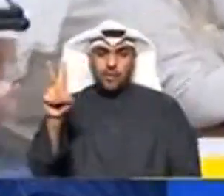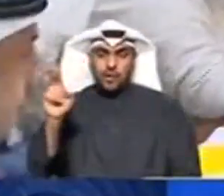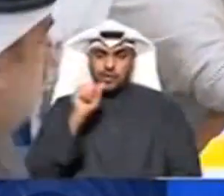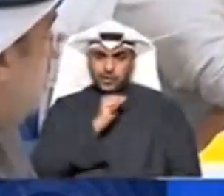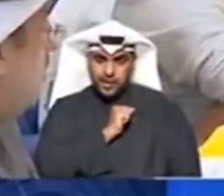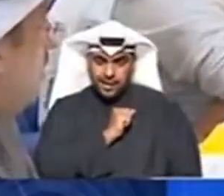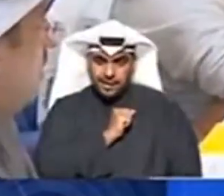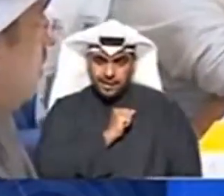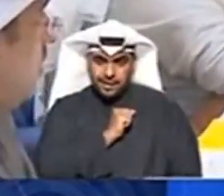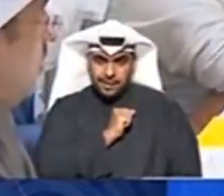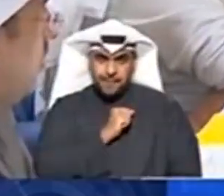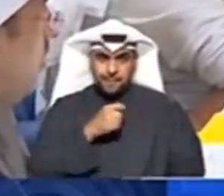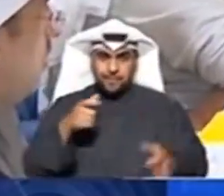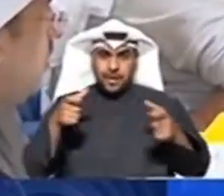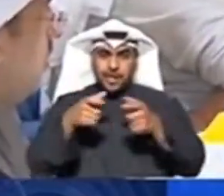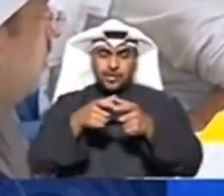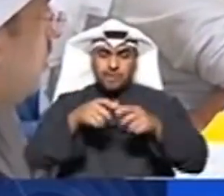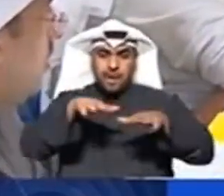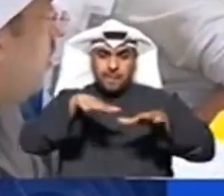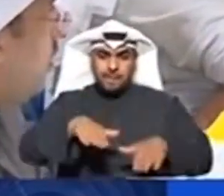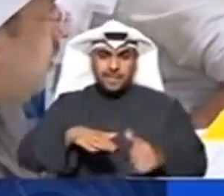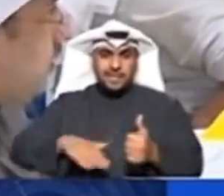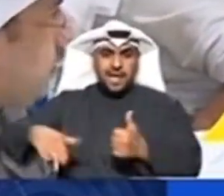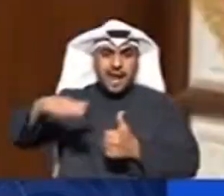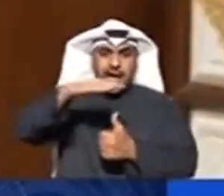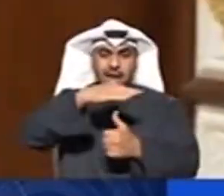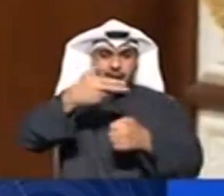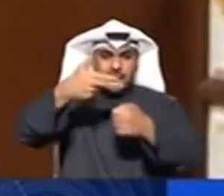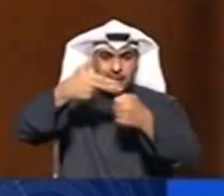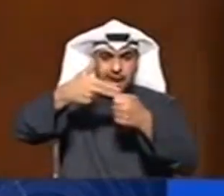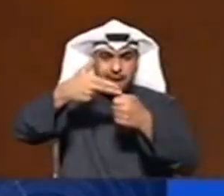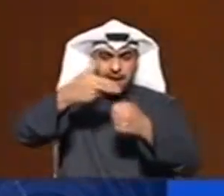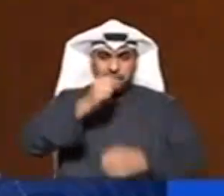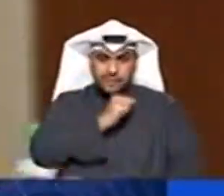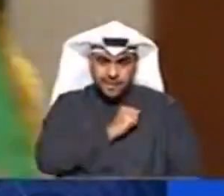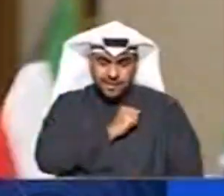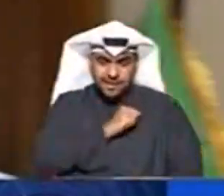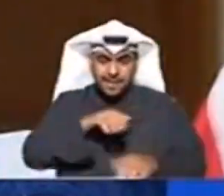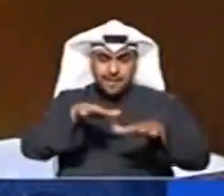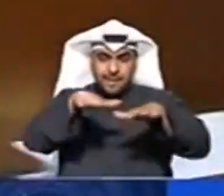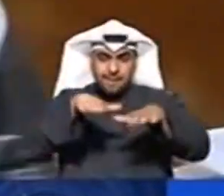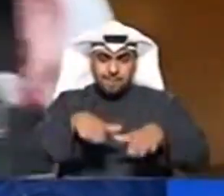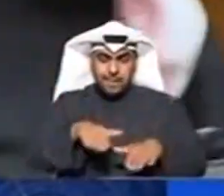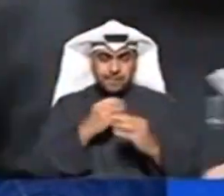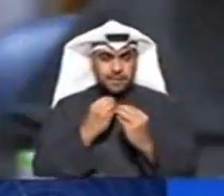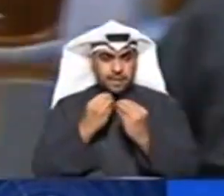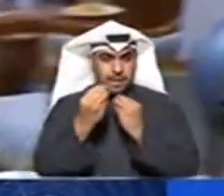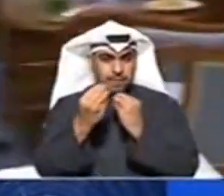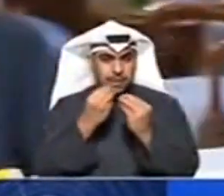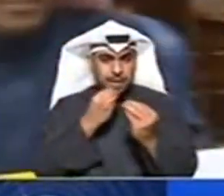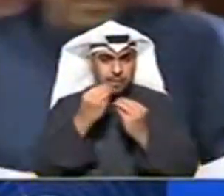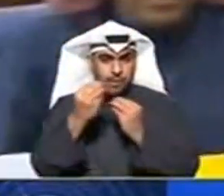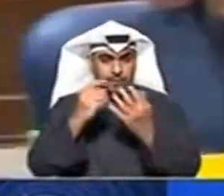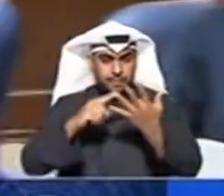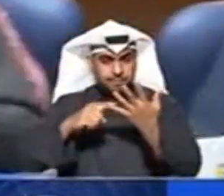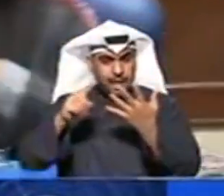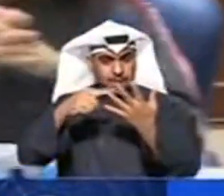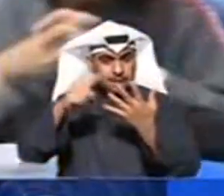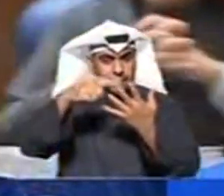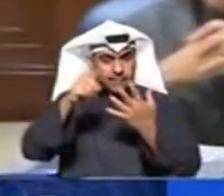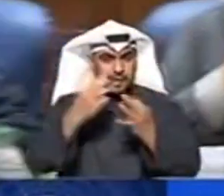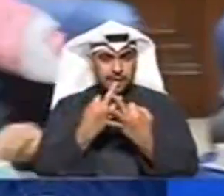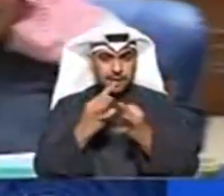123/2020/1 للمجلس الأعلى للبترول، وناقش المجلس البنود المدرجة على جدول أعماله.